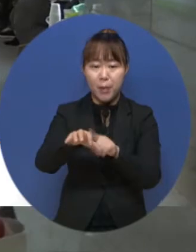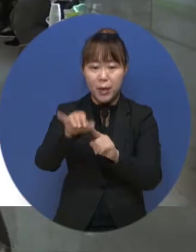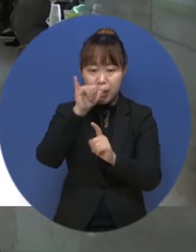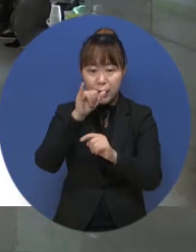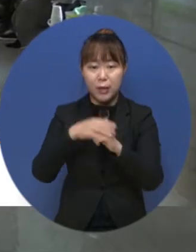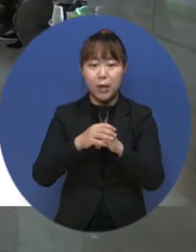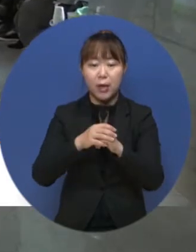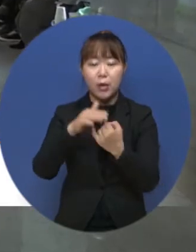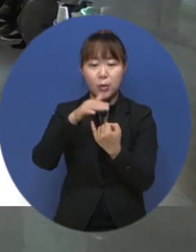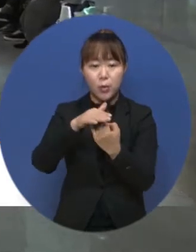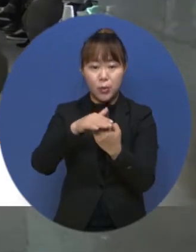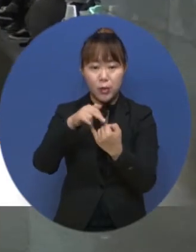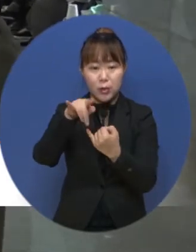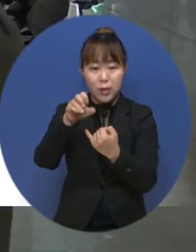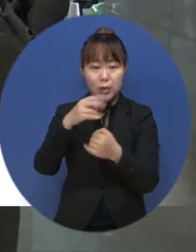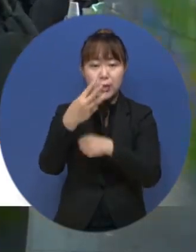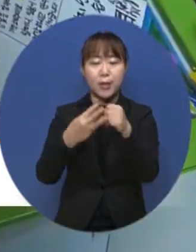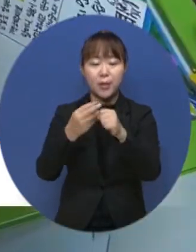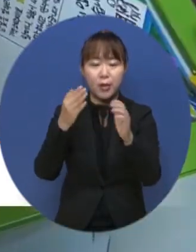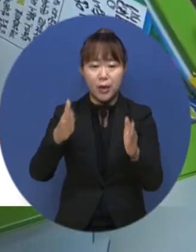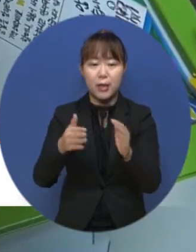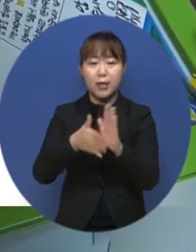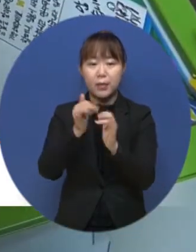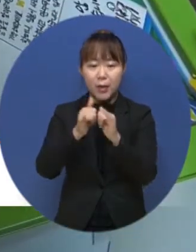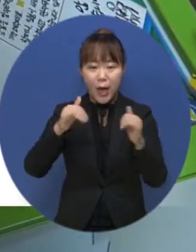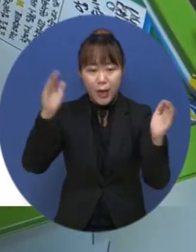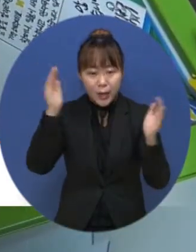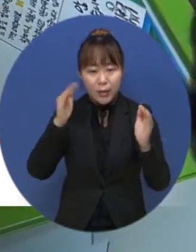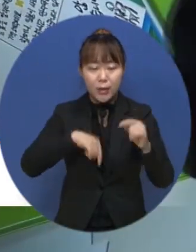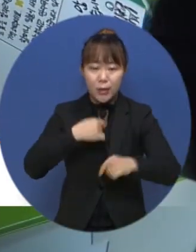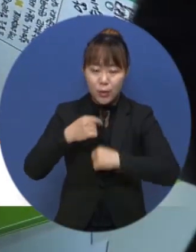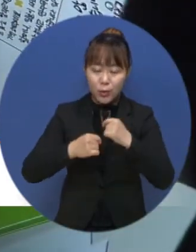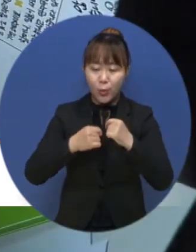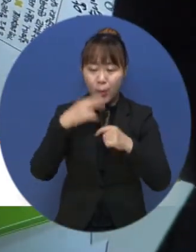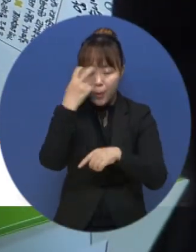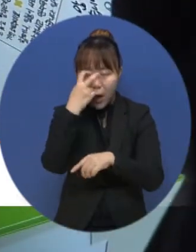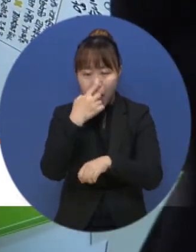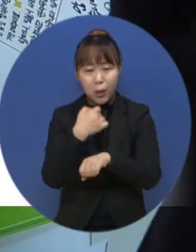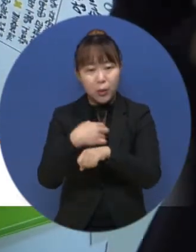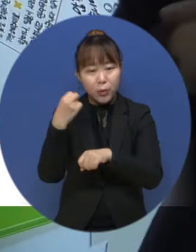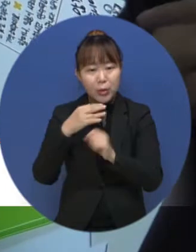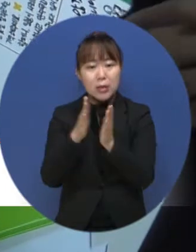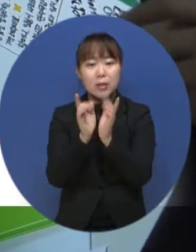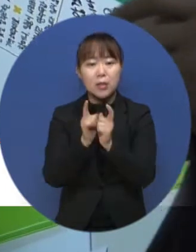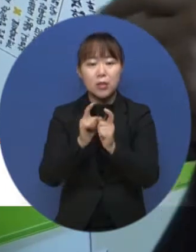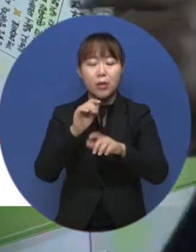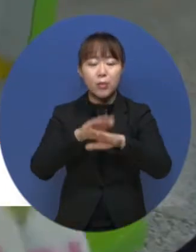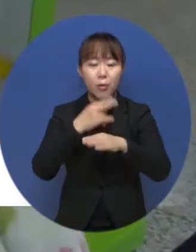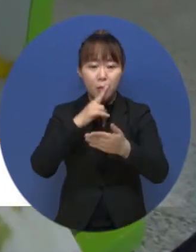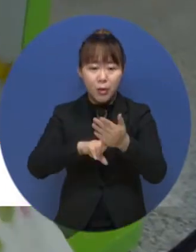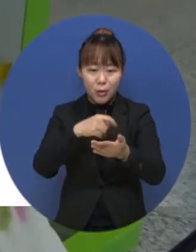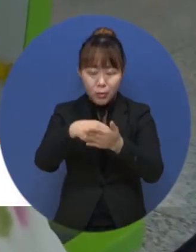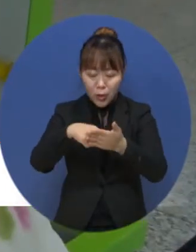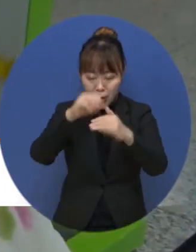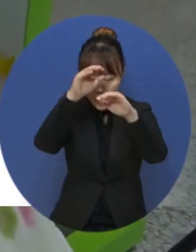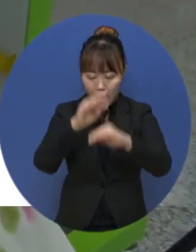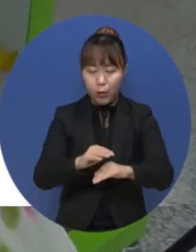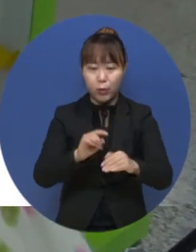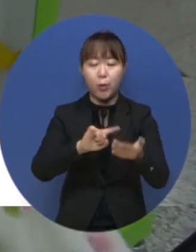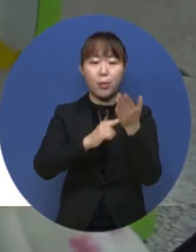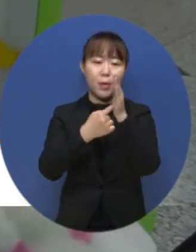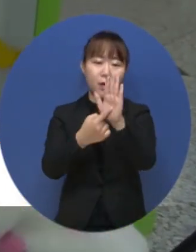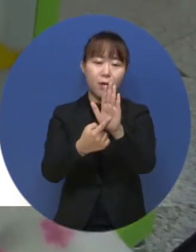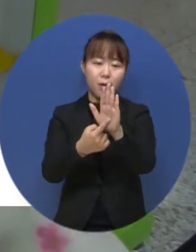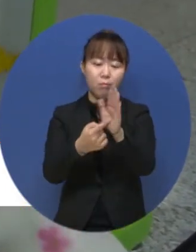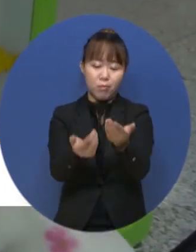설치된 소녀상을 3년간 시민과 학생들이 자발적으로 돌보고 직접 쓴 손편지 내용을 공개